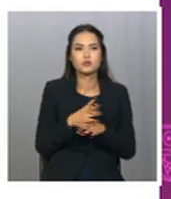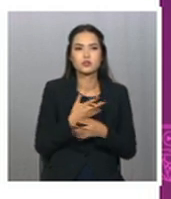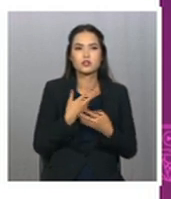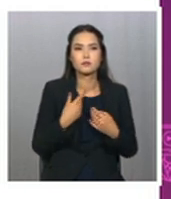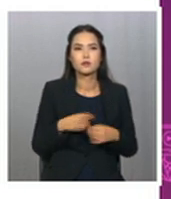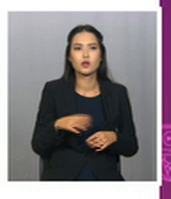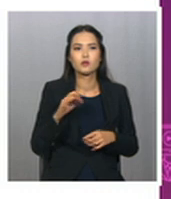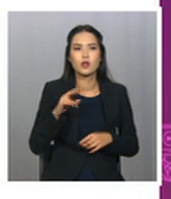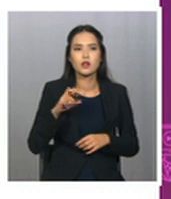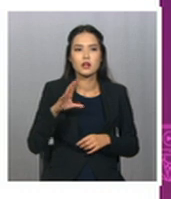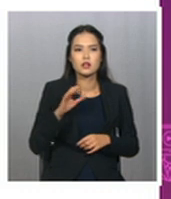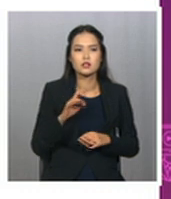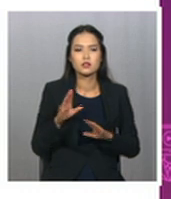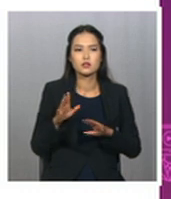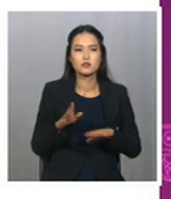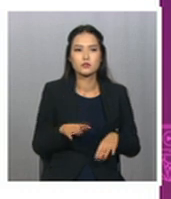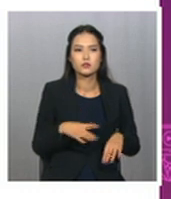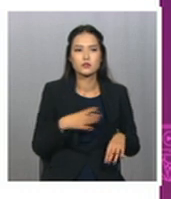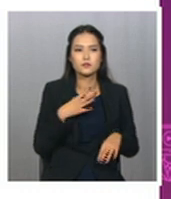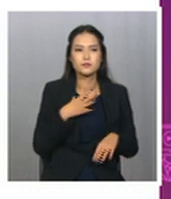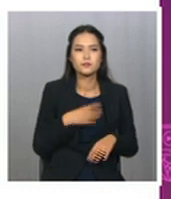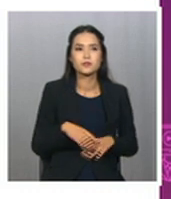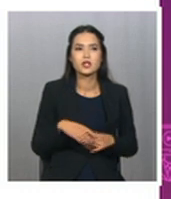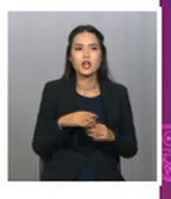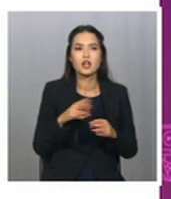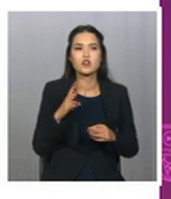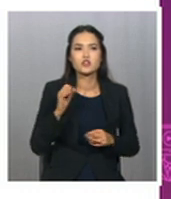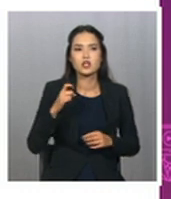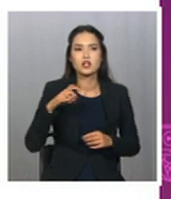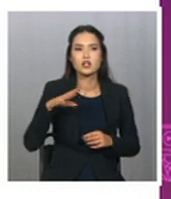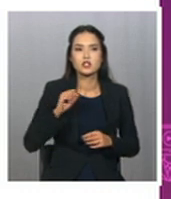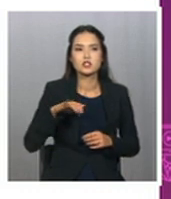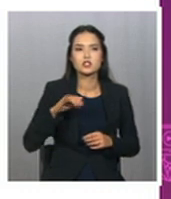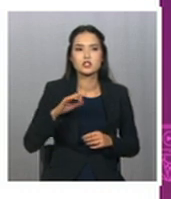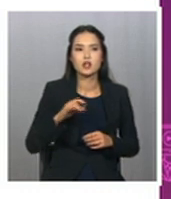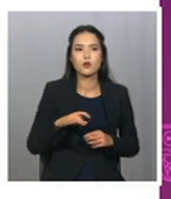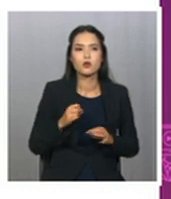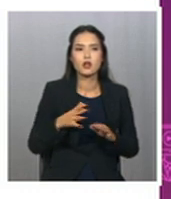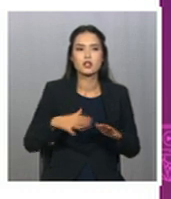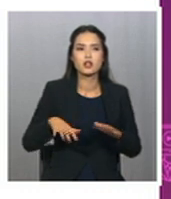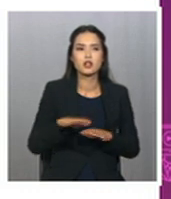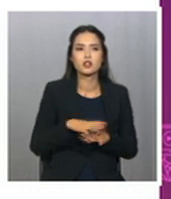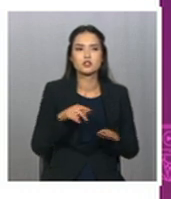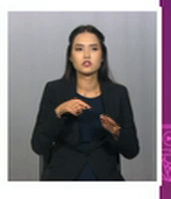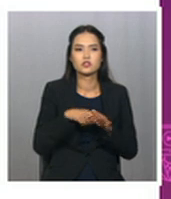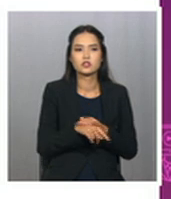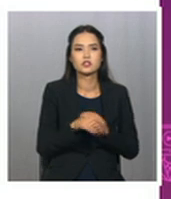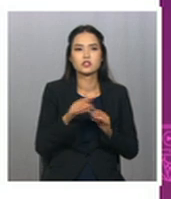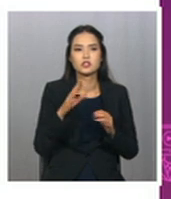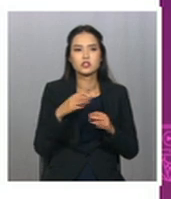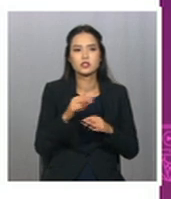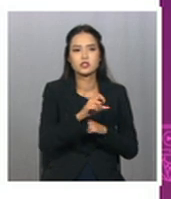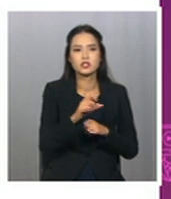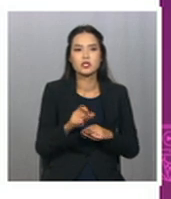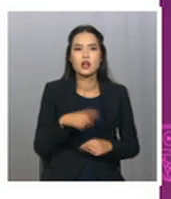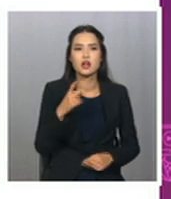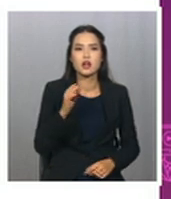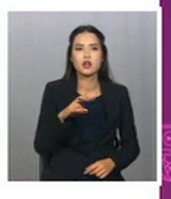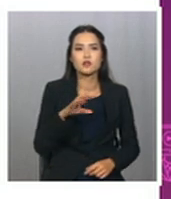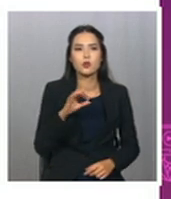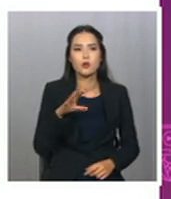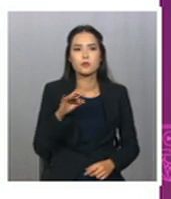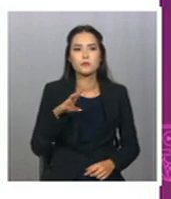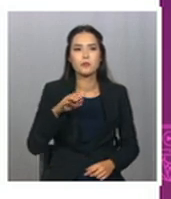өтіп жатады. Келесі бір ерекшелігі, Шыңғыстаудың айналасы, іші, сырты, хан, орда,